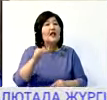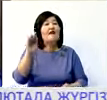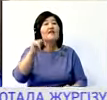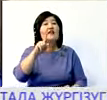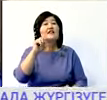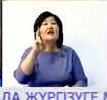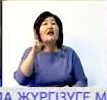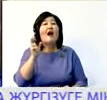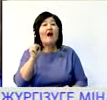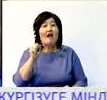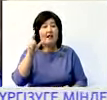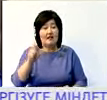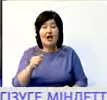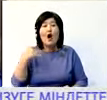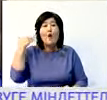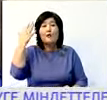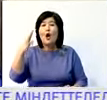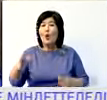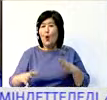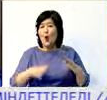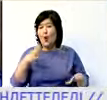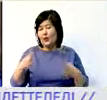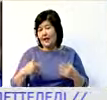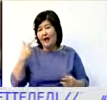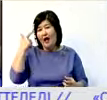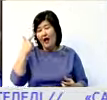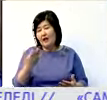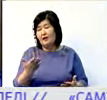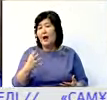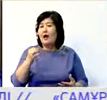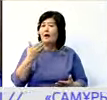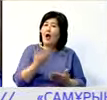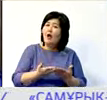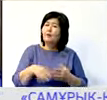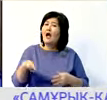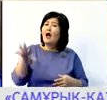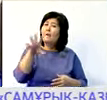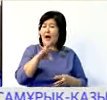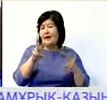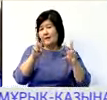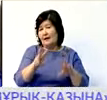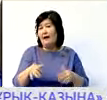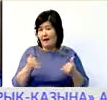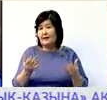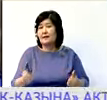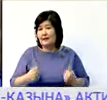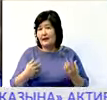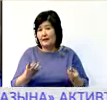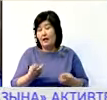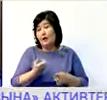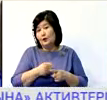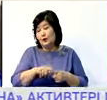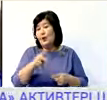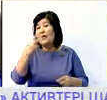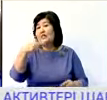физикалық, психологиялық дайындығы, ғылыми әлеуеті барлығы қарастырылады ғой енді ондай жағдайда. Мінекей сол